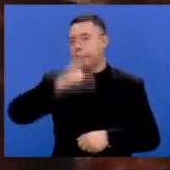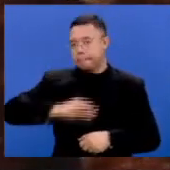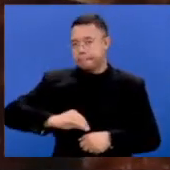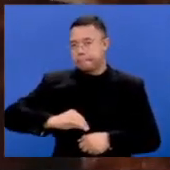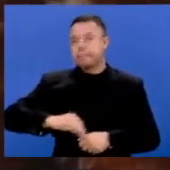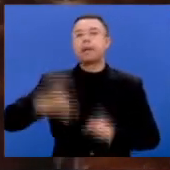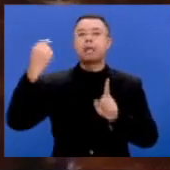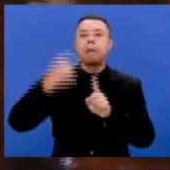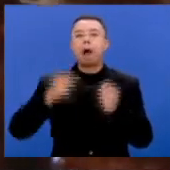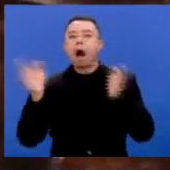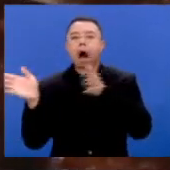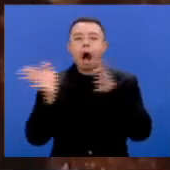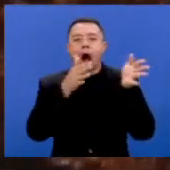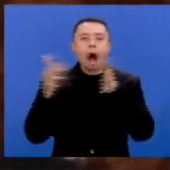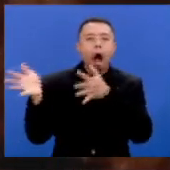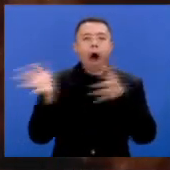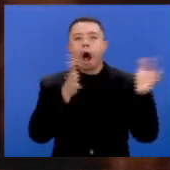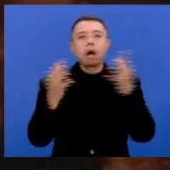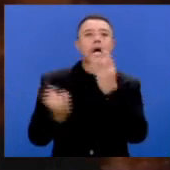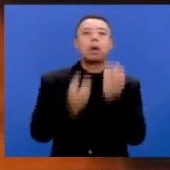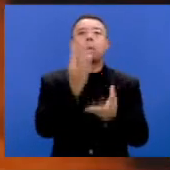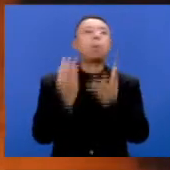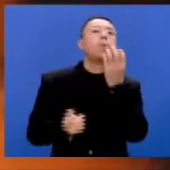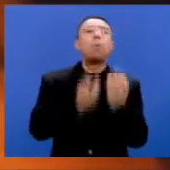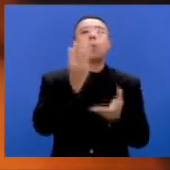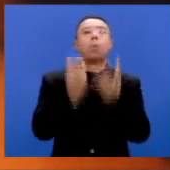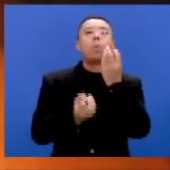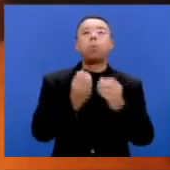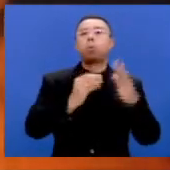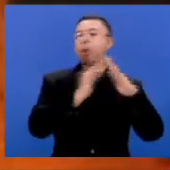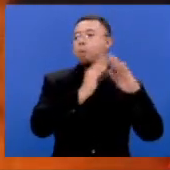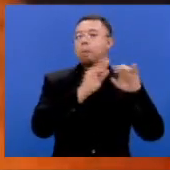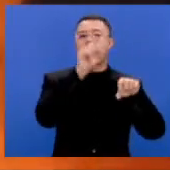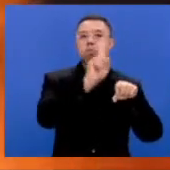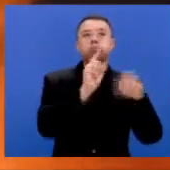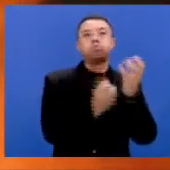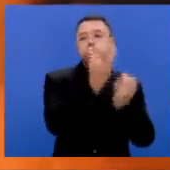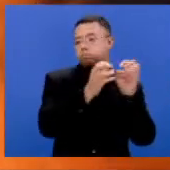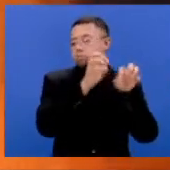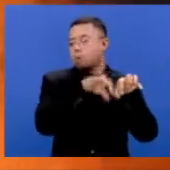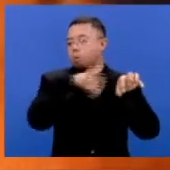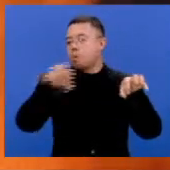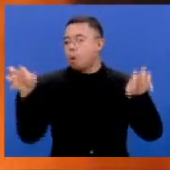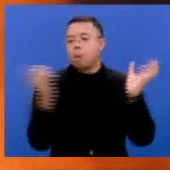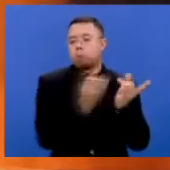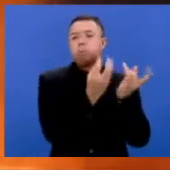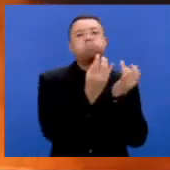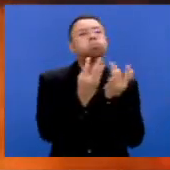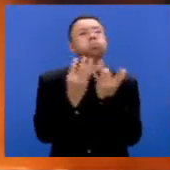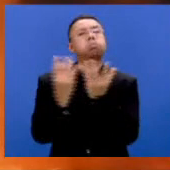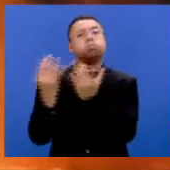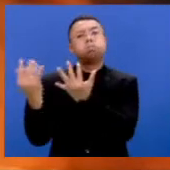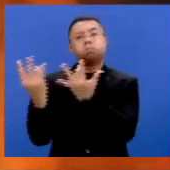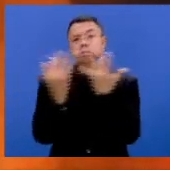angin membuat bangunan semi permanen dengan cepat merambat ke rumah warga lainnya. Sejumlah warga yang panik pun saat